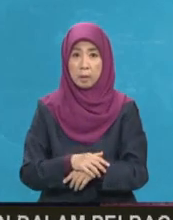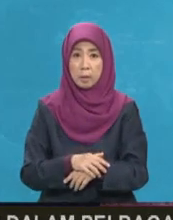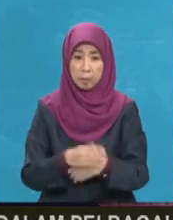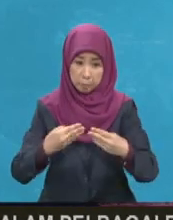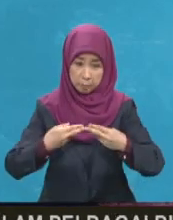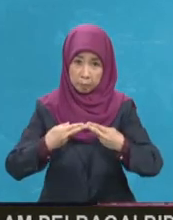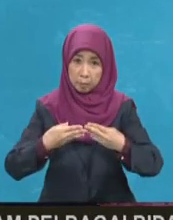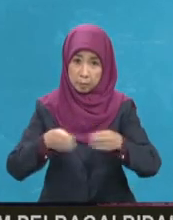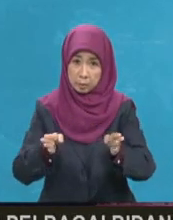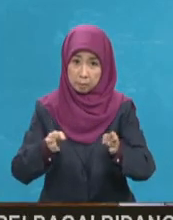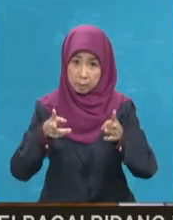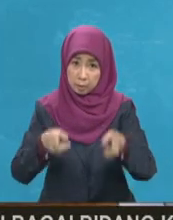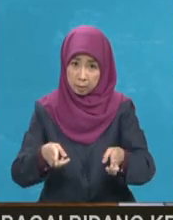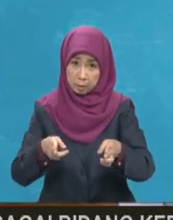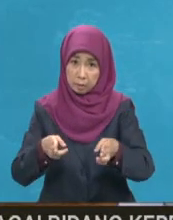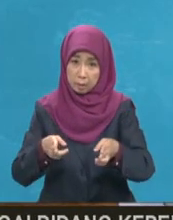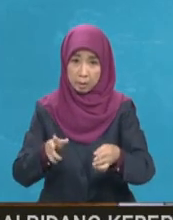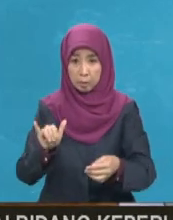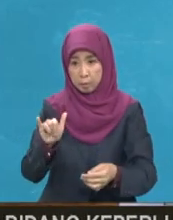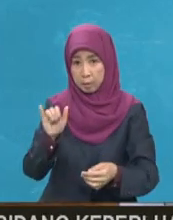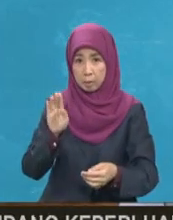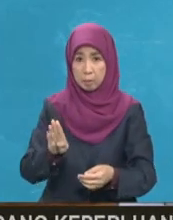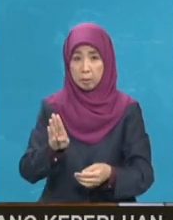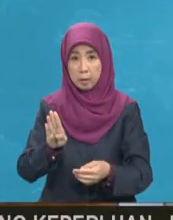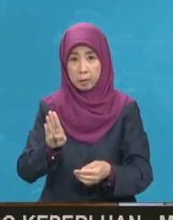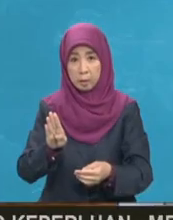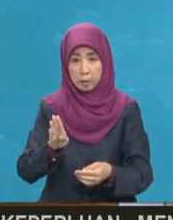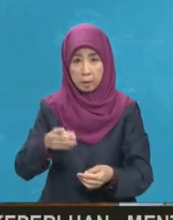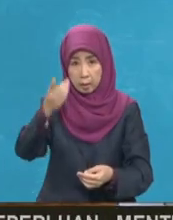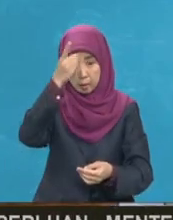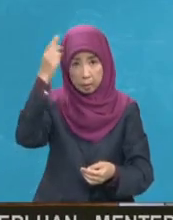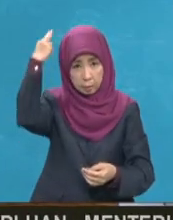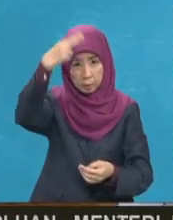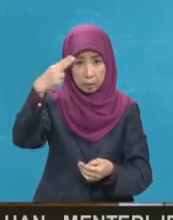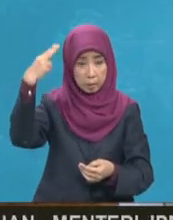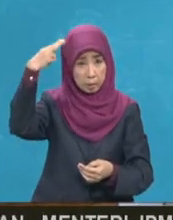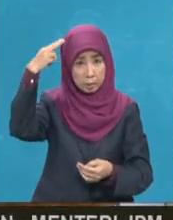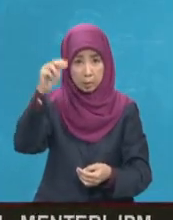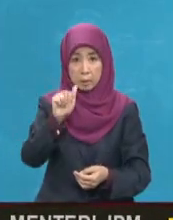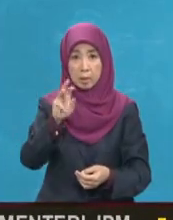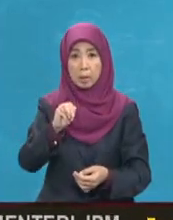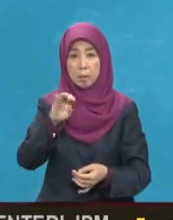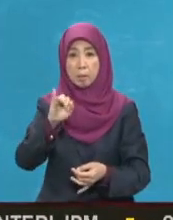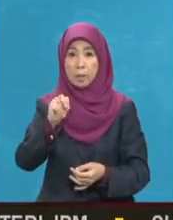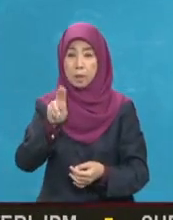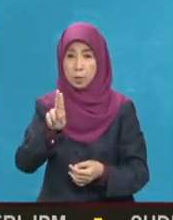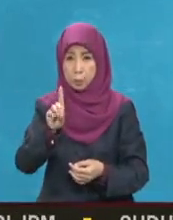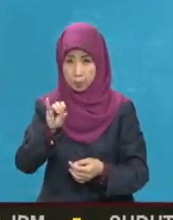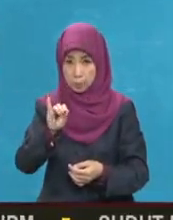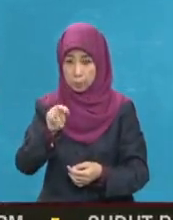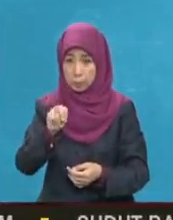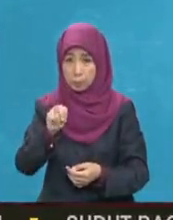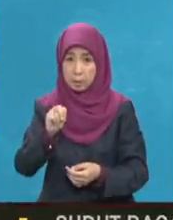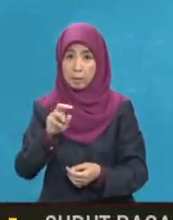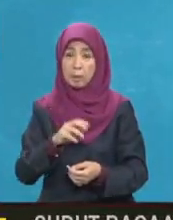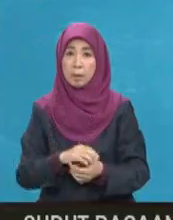Hai peresmiannya disempurnakan oleh yang terhormat meja Jenderal besar ah Datuk Paduka Sri Awang Haji Aminuddin stand behind